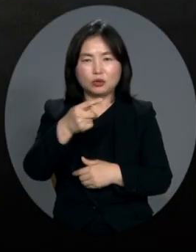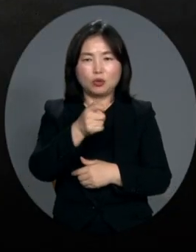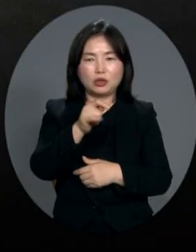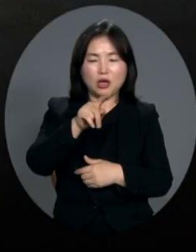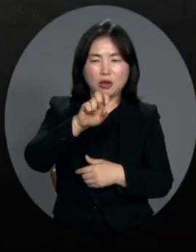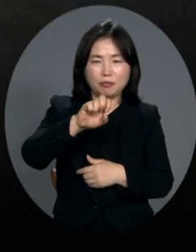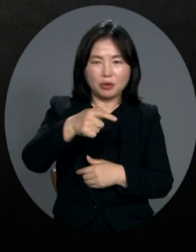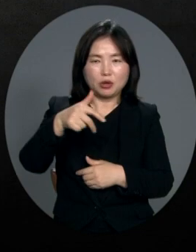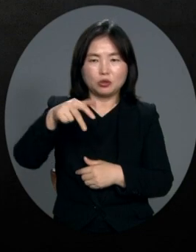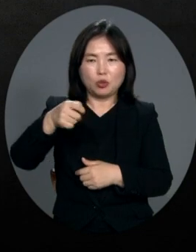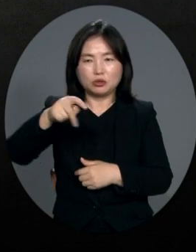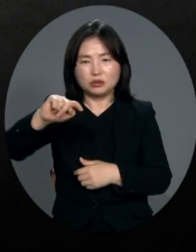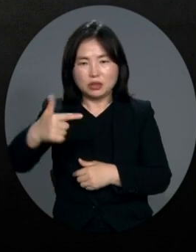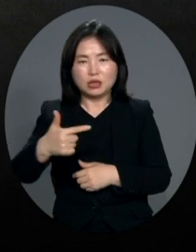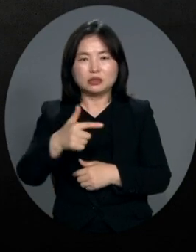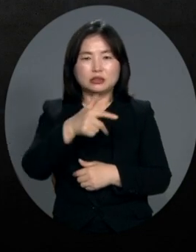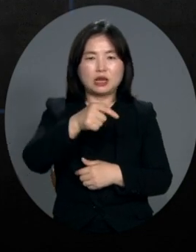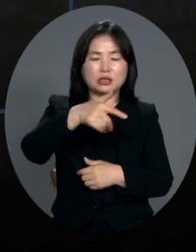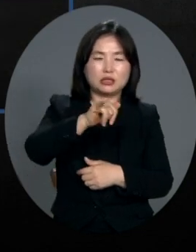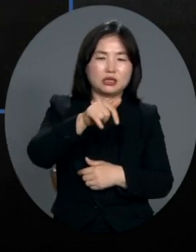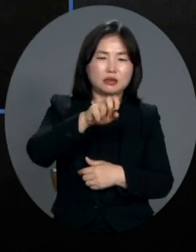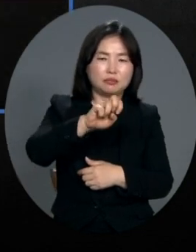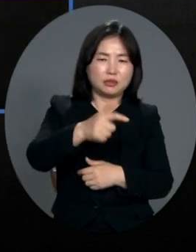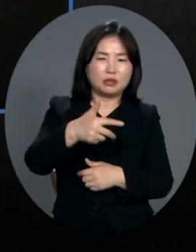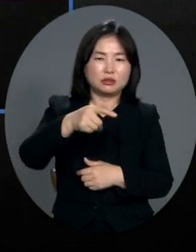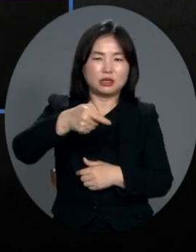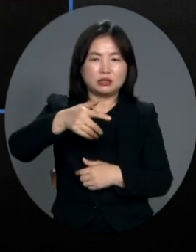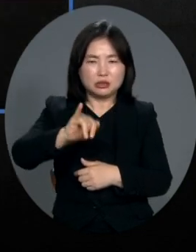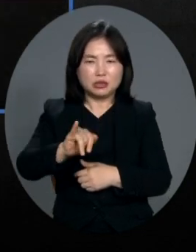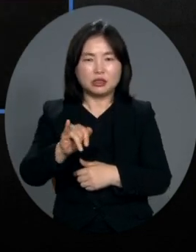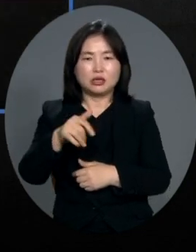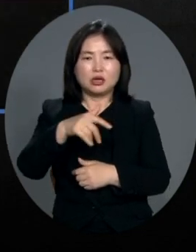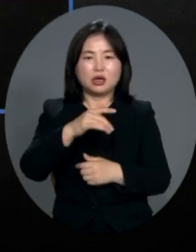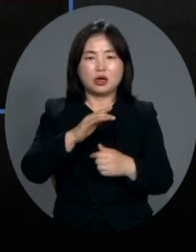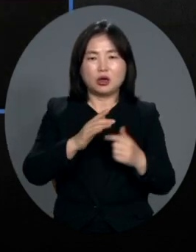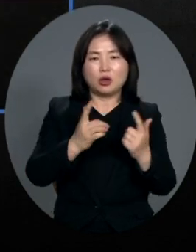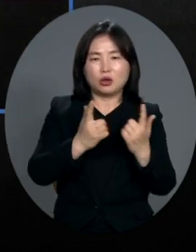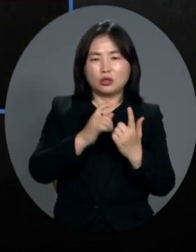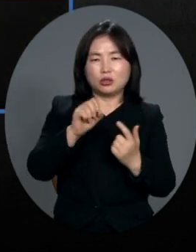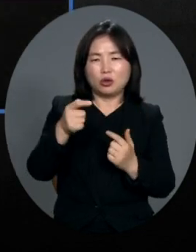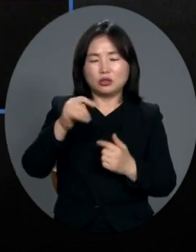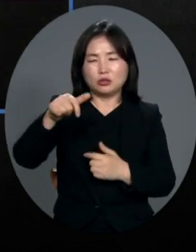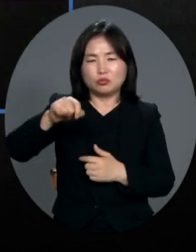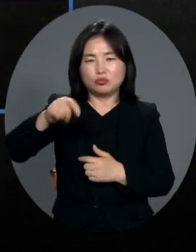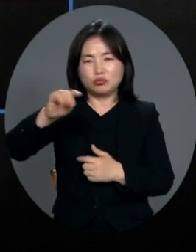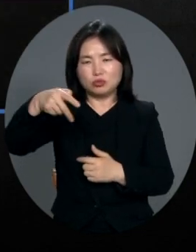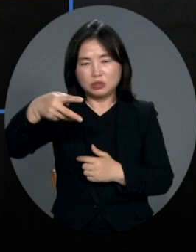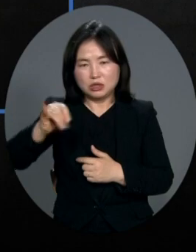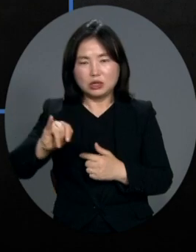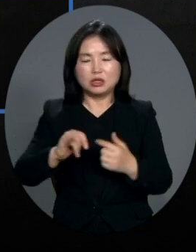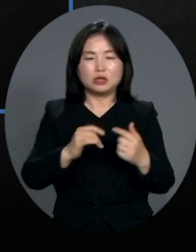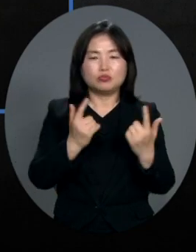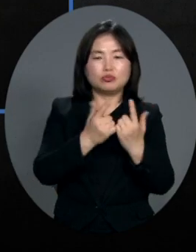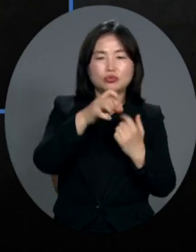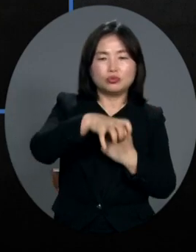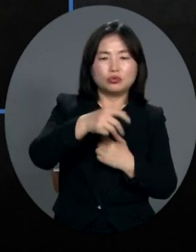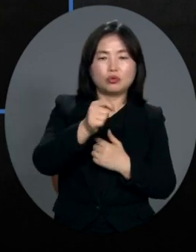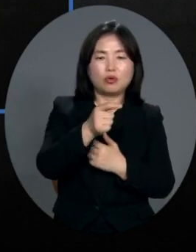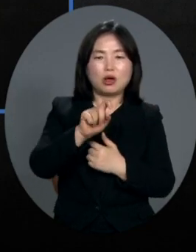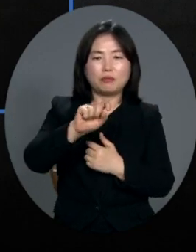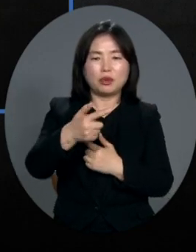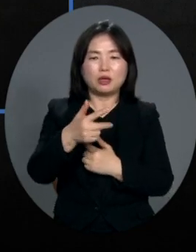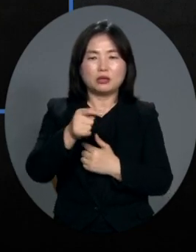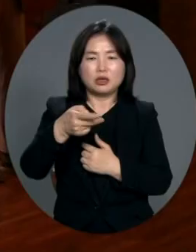공당리, 장기면 창지 1리, 장기면 죽정리, 연일읍 우복 1리, 북구는 청하면 하대리, 송라면